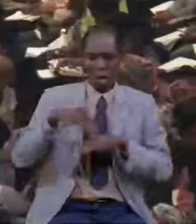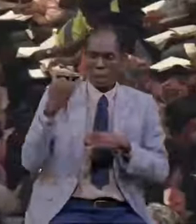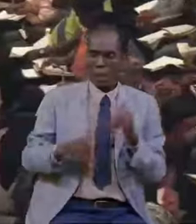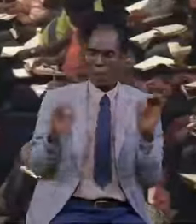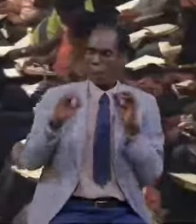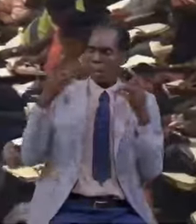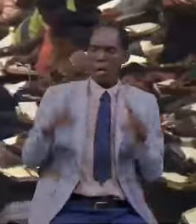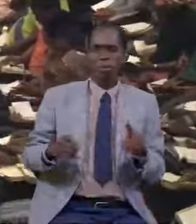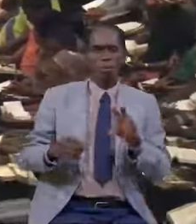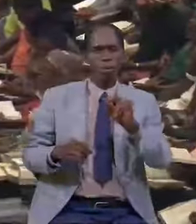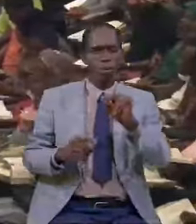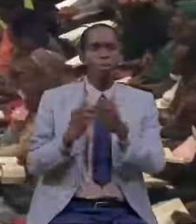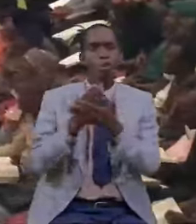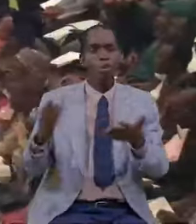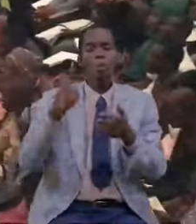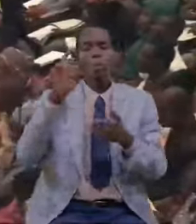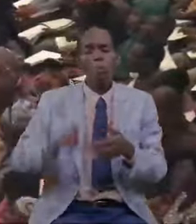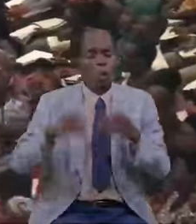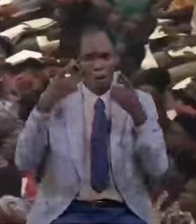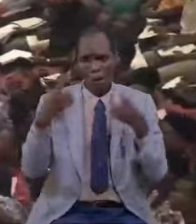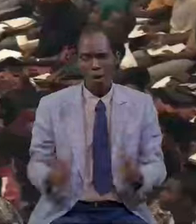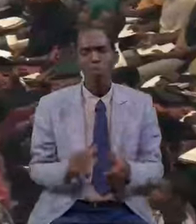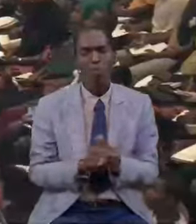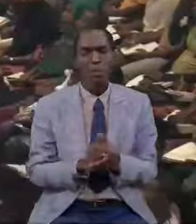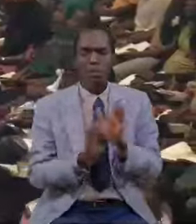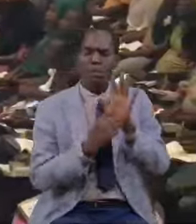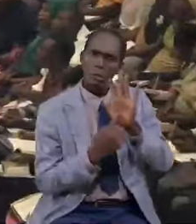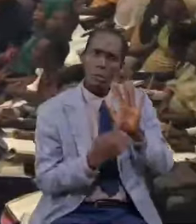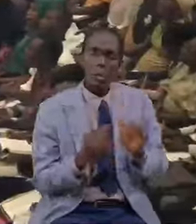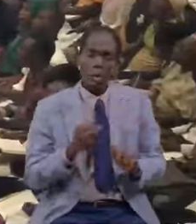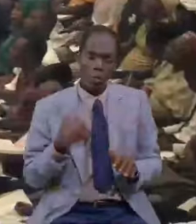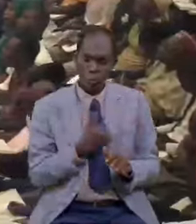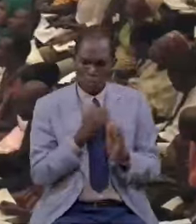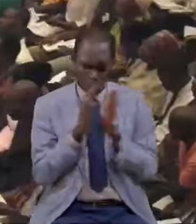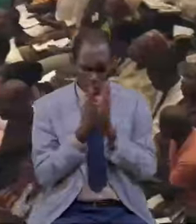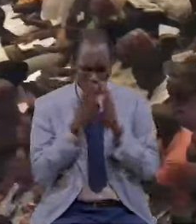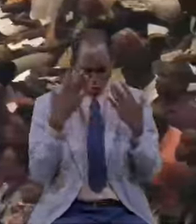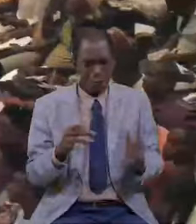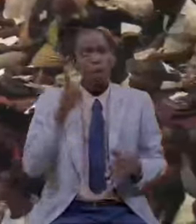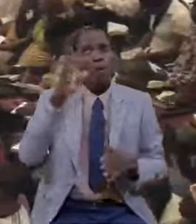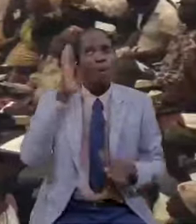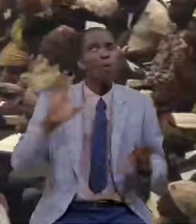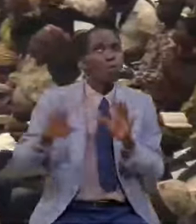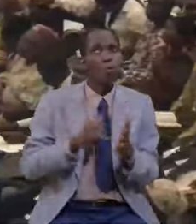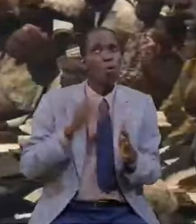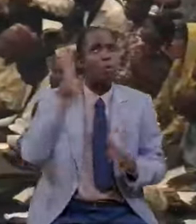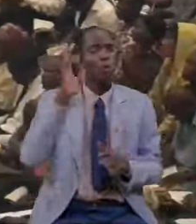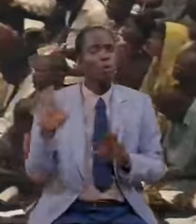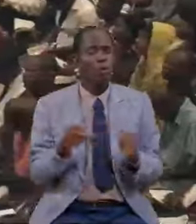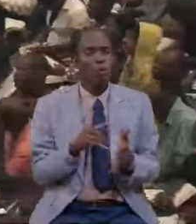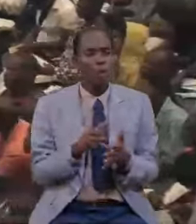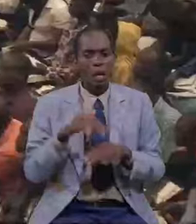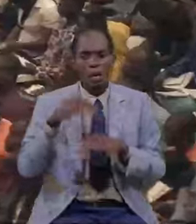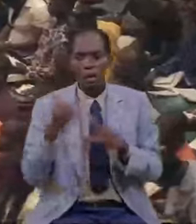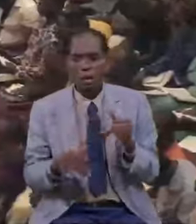et rien ne s'est produit. Au fait, quelque chose doit se produire. Et si on prie, on dit que Dieu va le faire. Et si ce n'est pas fait, il ne faut pas